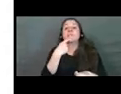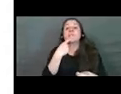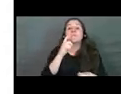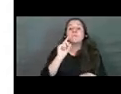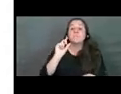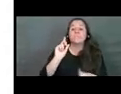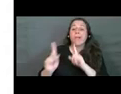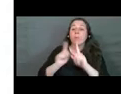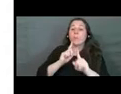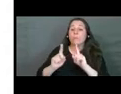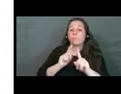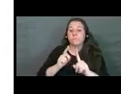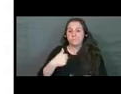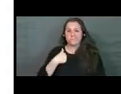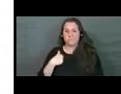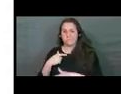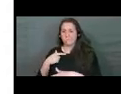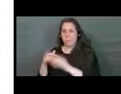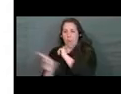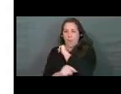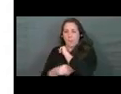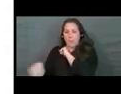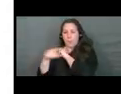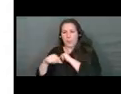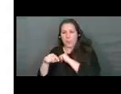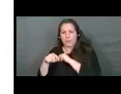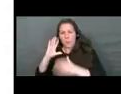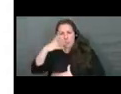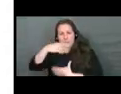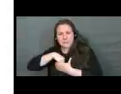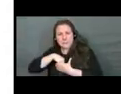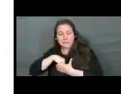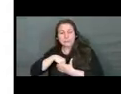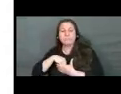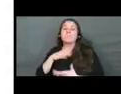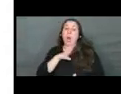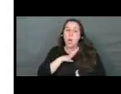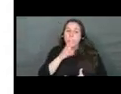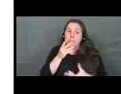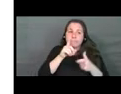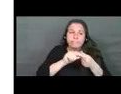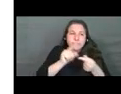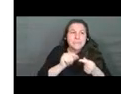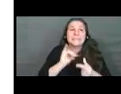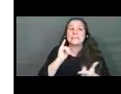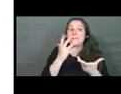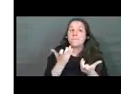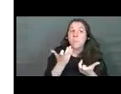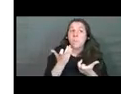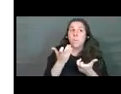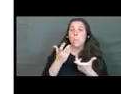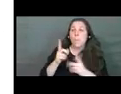gens, ce sont des personnes autistes, et ben, voici, si vous voulez faire une bonne entrevue avec une personne autiste, il y a des choses à savoir. Ça sera pas une entrevue